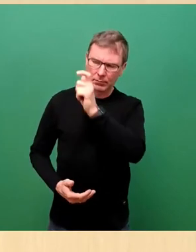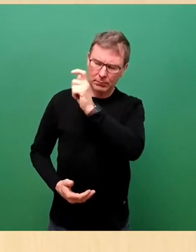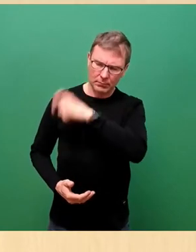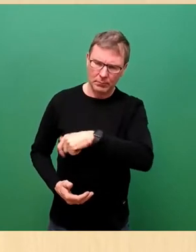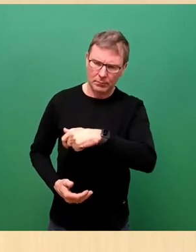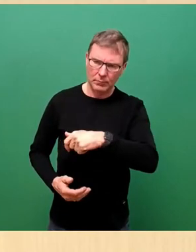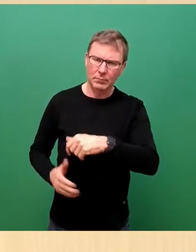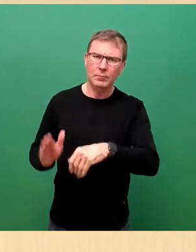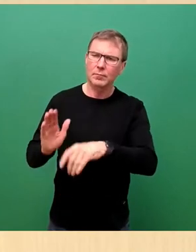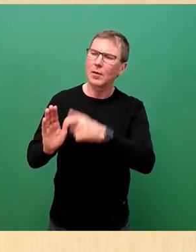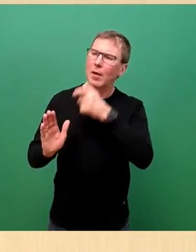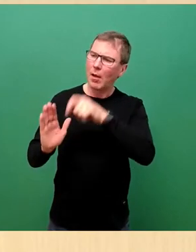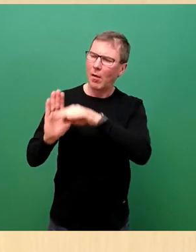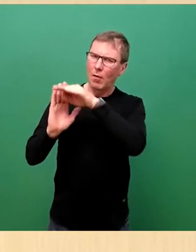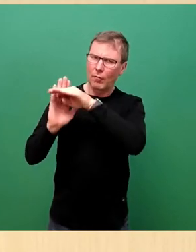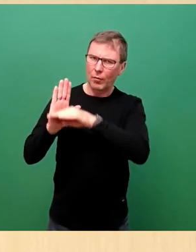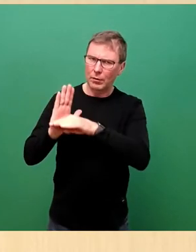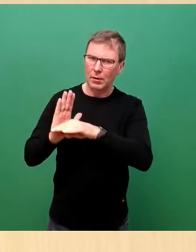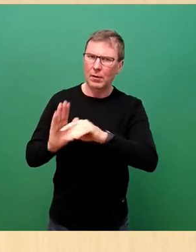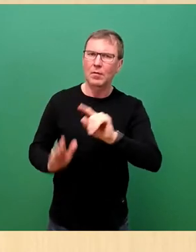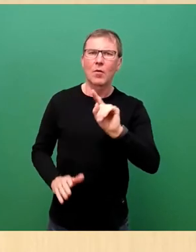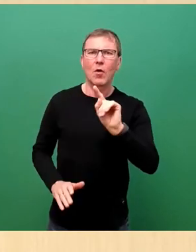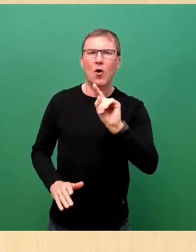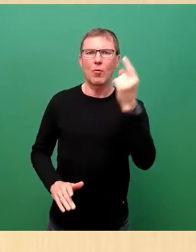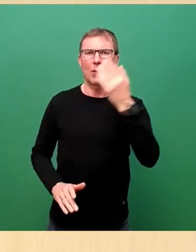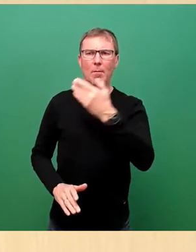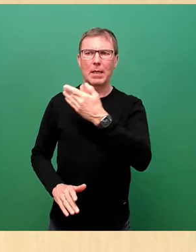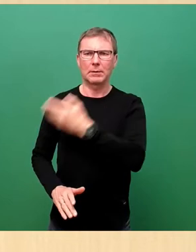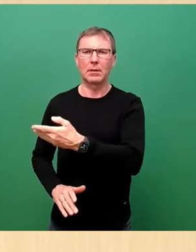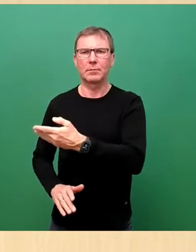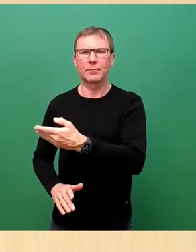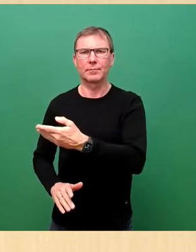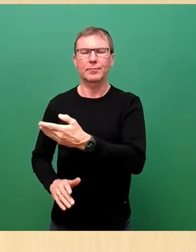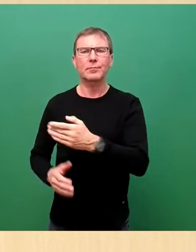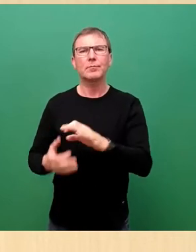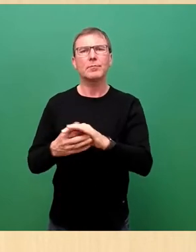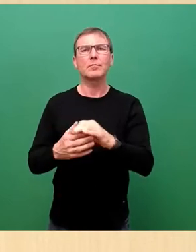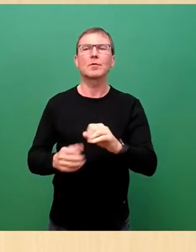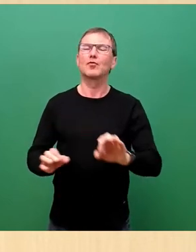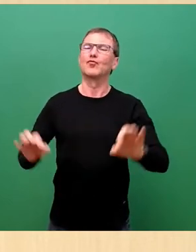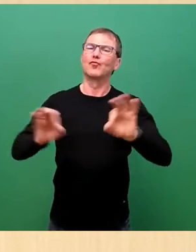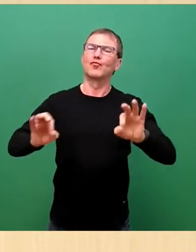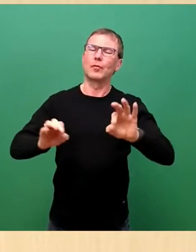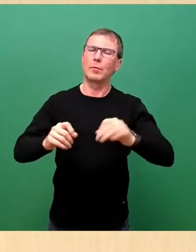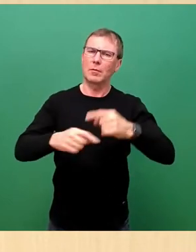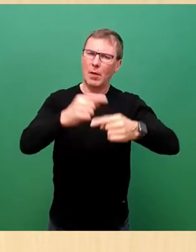aufgeführten Worte, die der Herr Oberbürgermeister hier zu den schrecklichen Vorgängen in der Ukraine vorgetragen